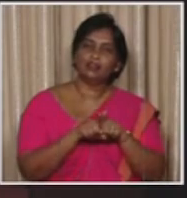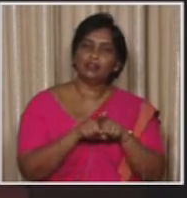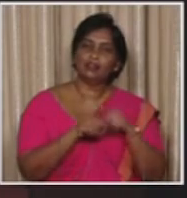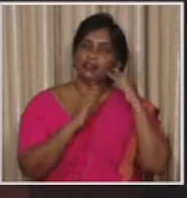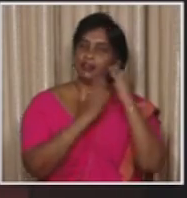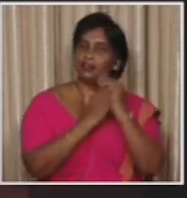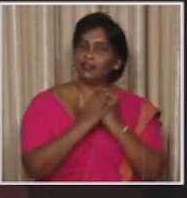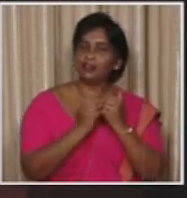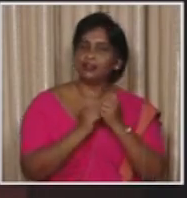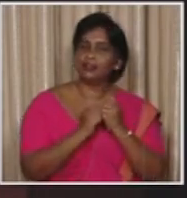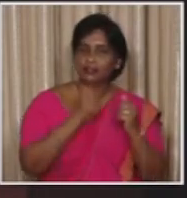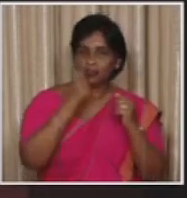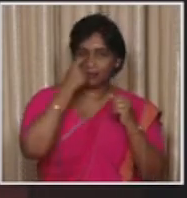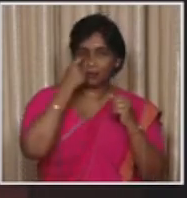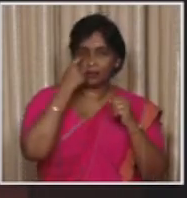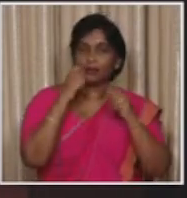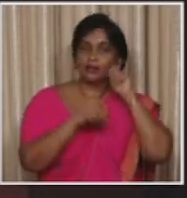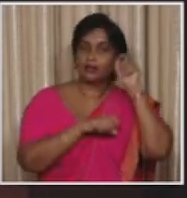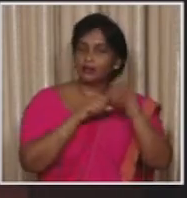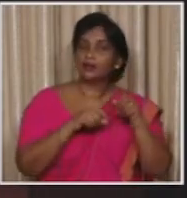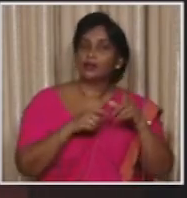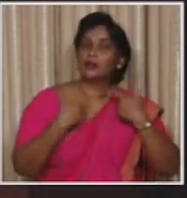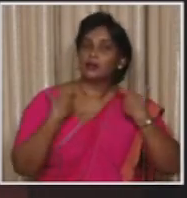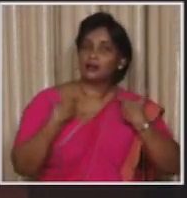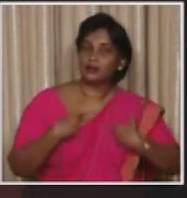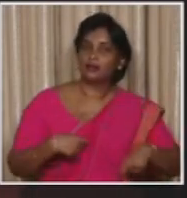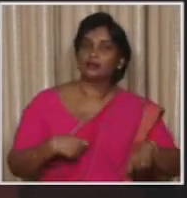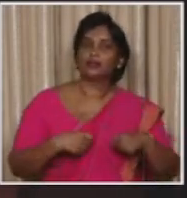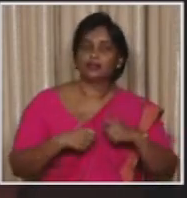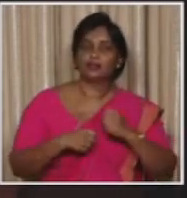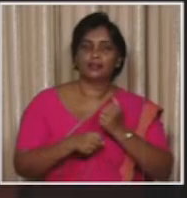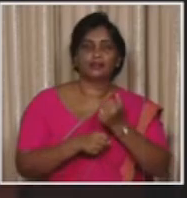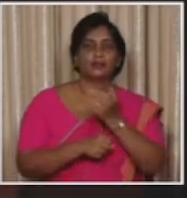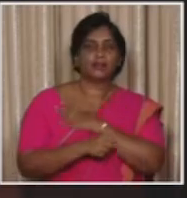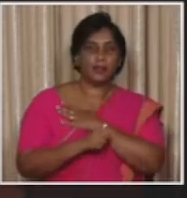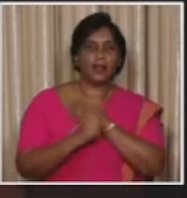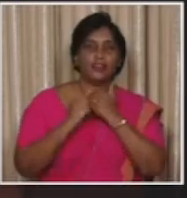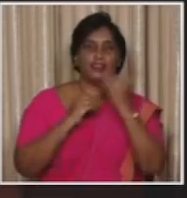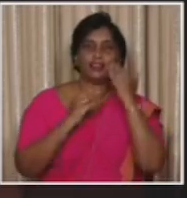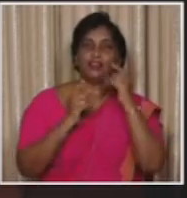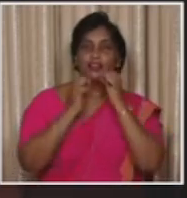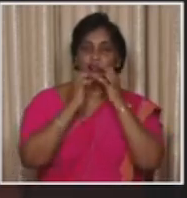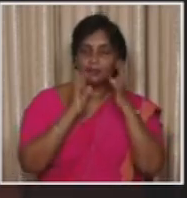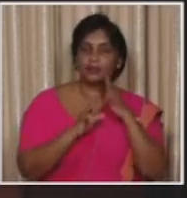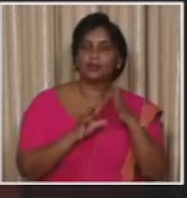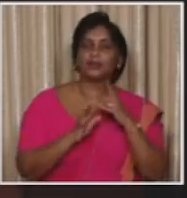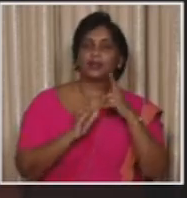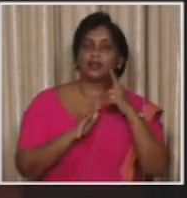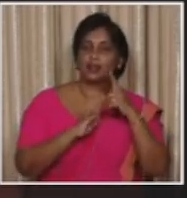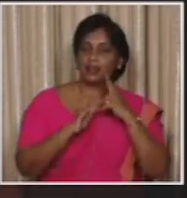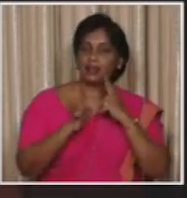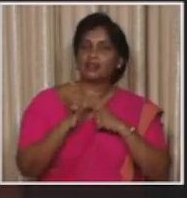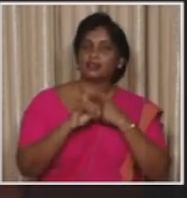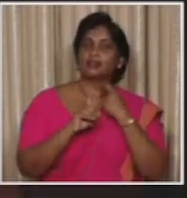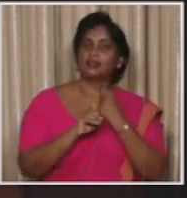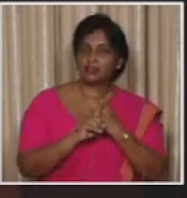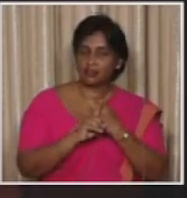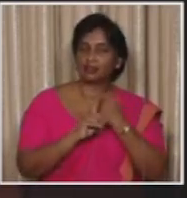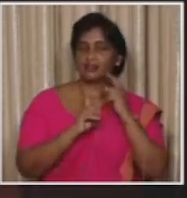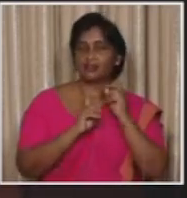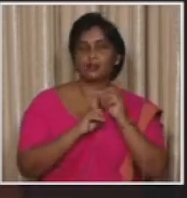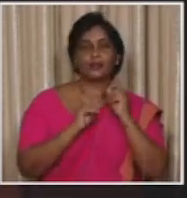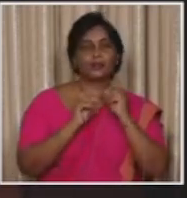මොකද තීන්දුව? මහින්ද රාජපක්ෂ, ගෝඩාවේ රාජපක්ෂ, බැසිල් රාජපක්ෂ, නිවාඩ් කබ්‍රාල්, WD ලක්ෂ්මන්,